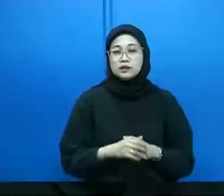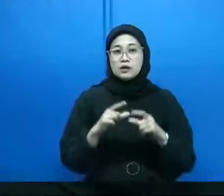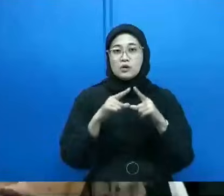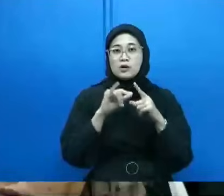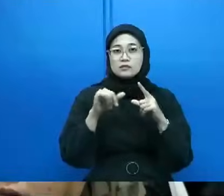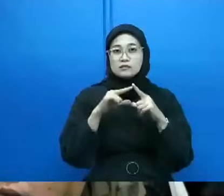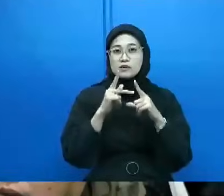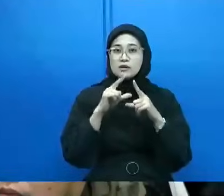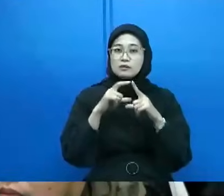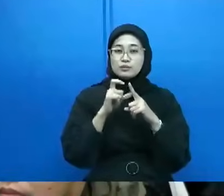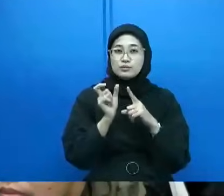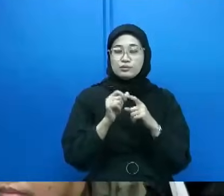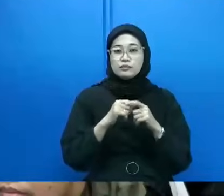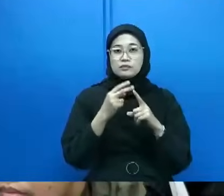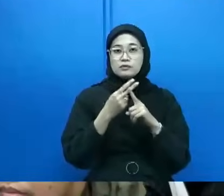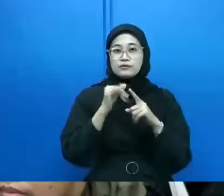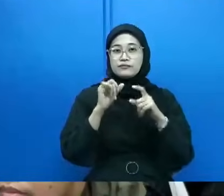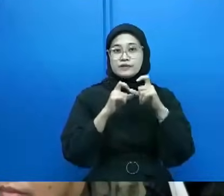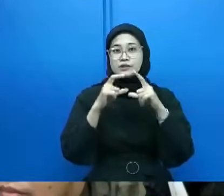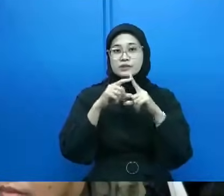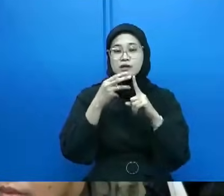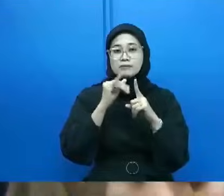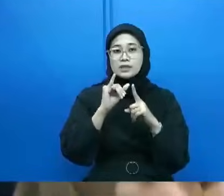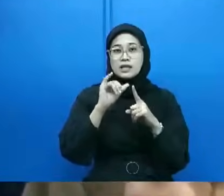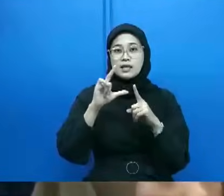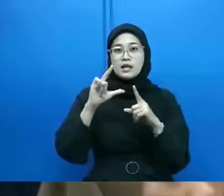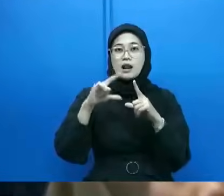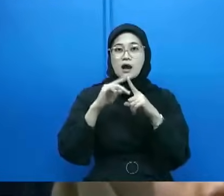wajahadu fi sabilillahi